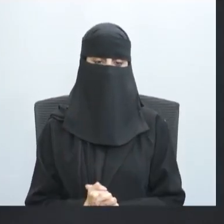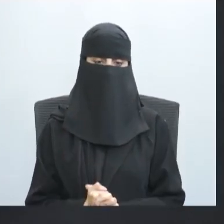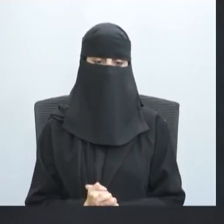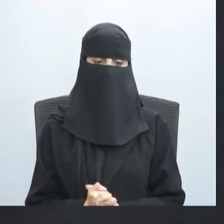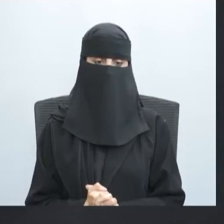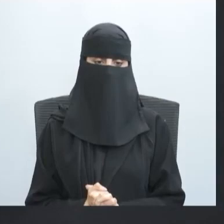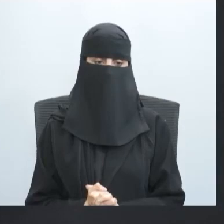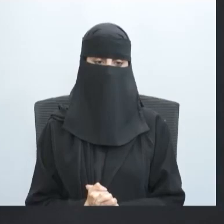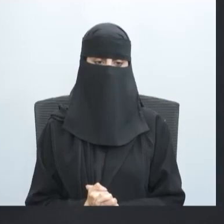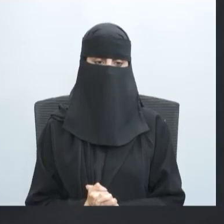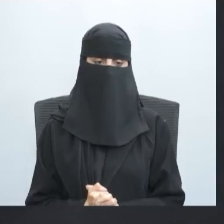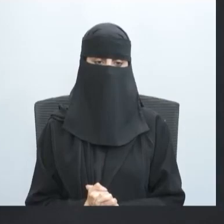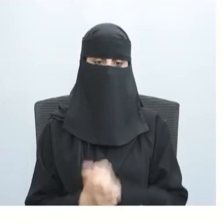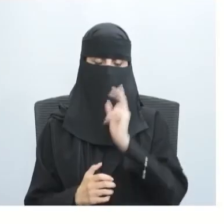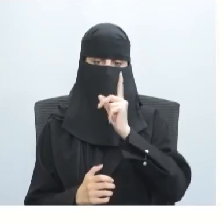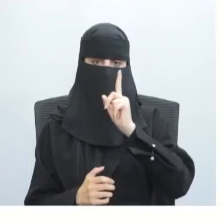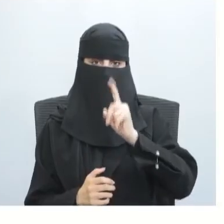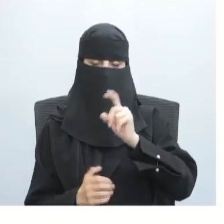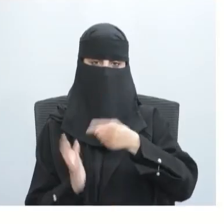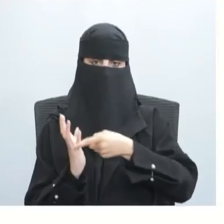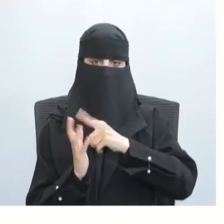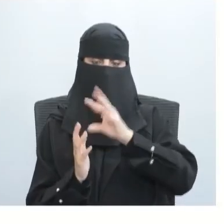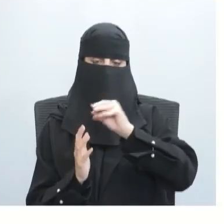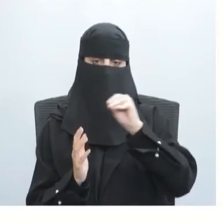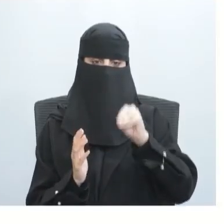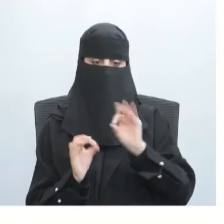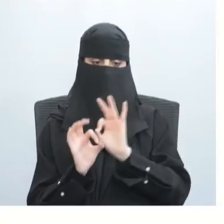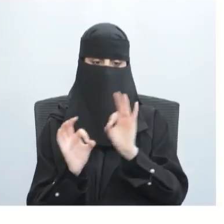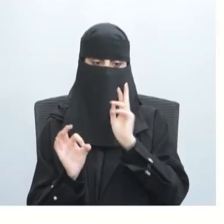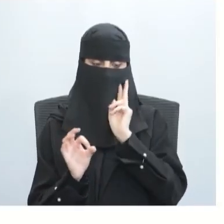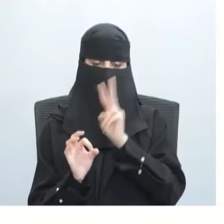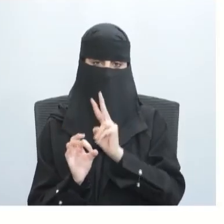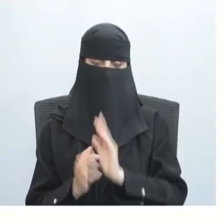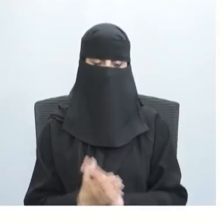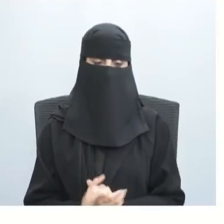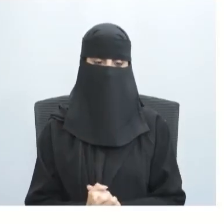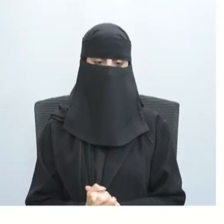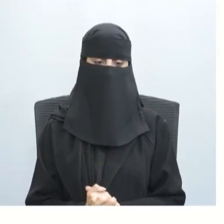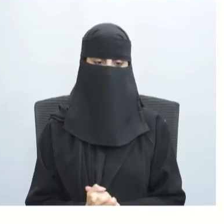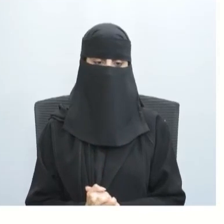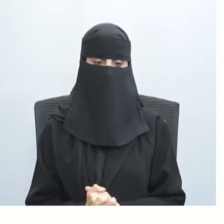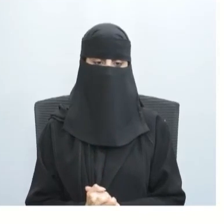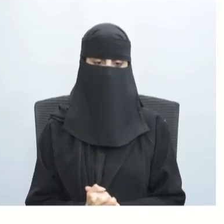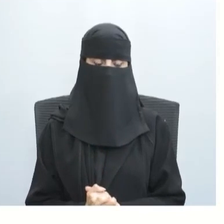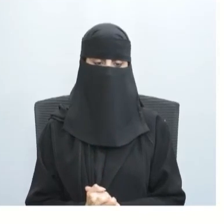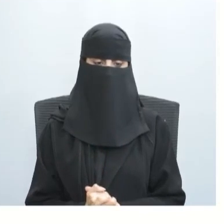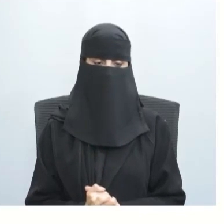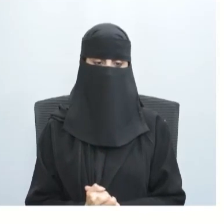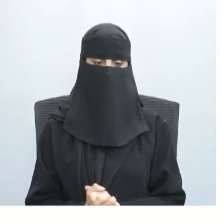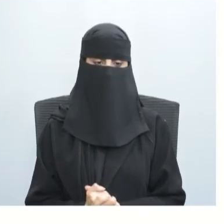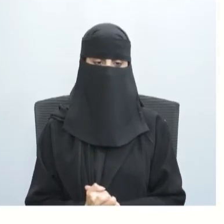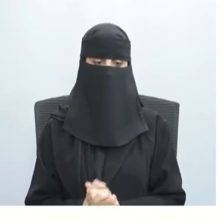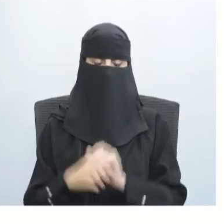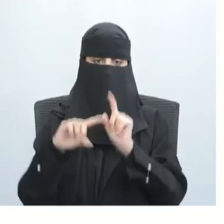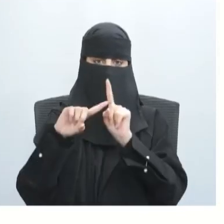نضغط على زر الالحاق من لوحه التحكم المخطط الزمني بعد الضغط على زر الالحاق او زر